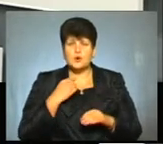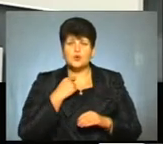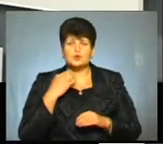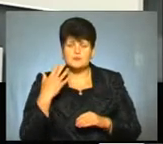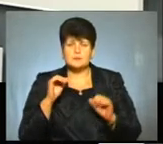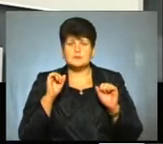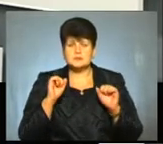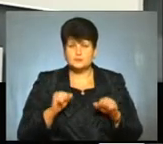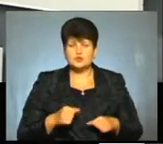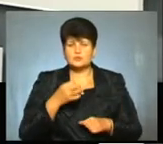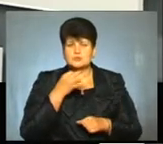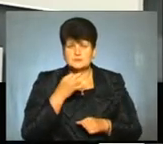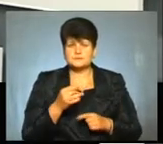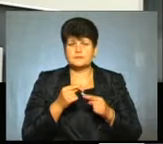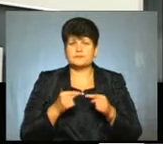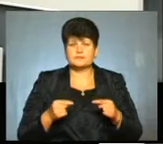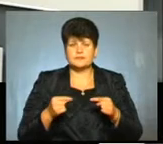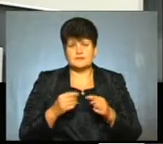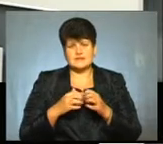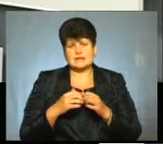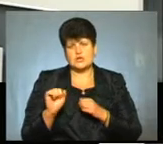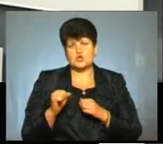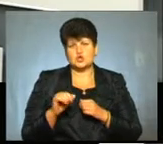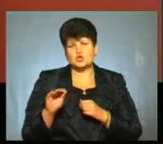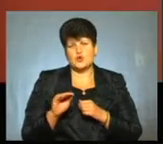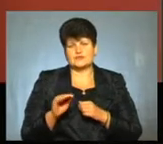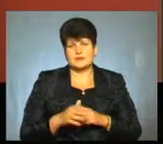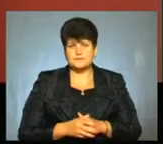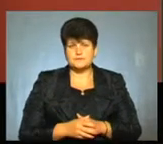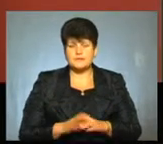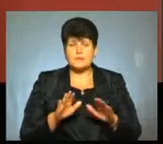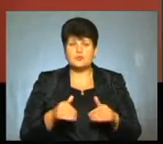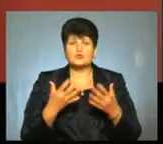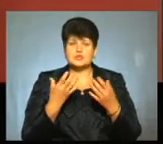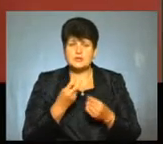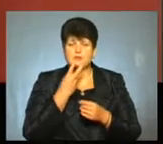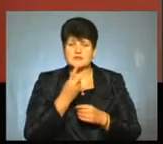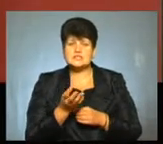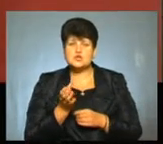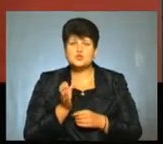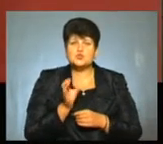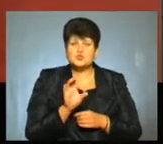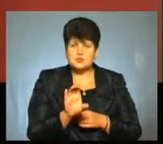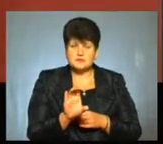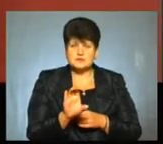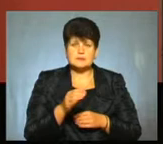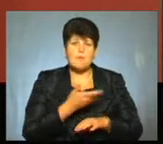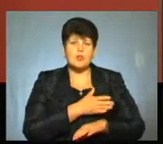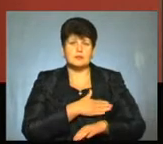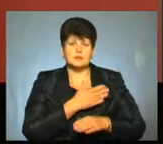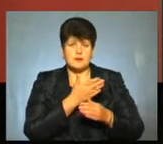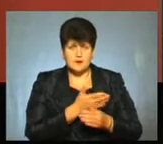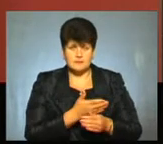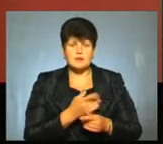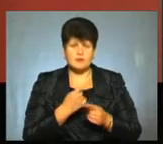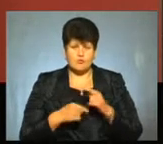до голосування, то ми вже зможемо сказати орієнтовно середина жовтня. Я пропоную ще подивитися сюжет наших колег із UA Полтава,